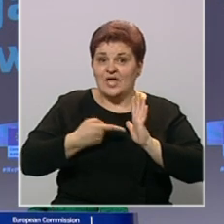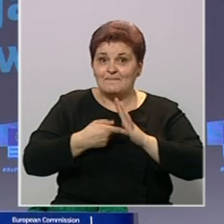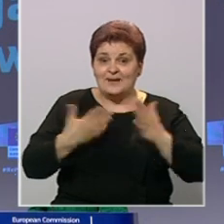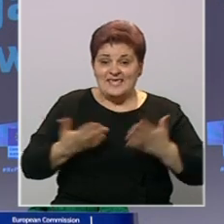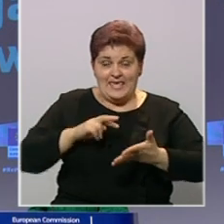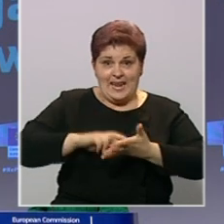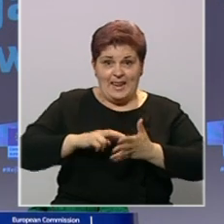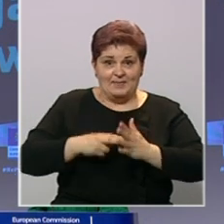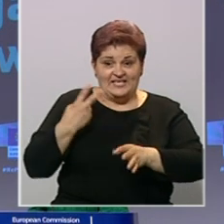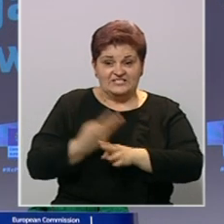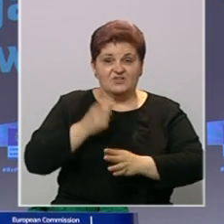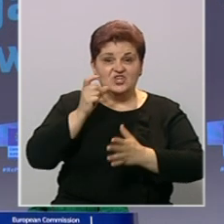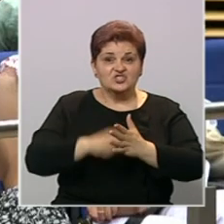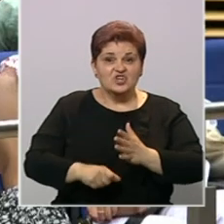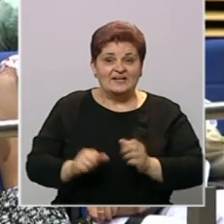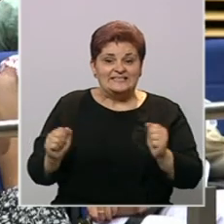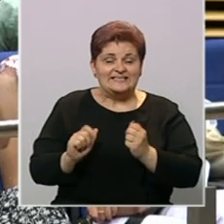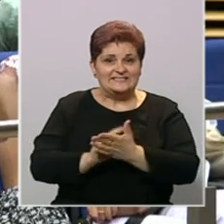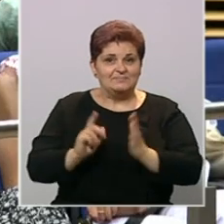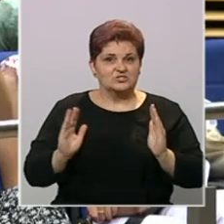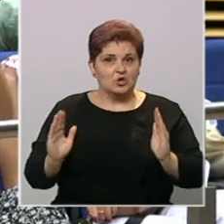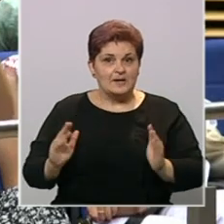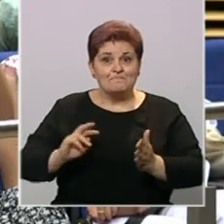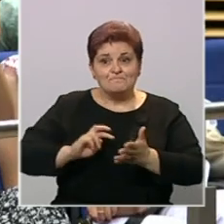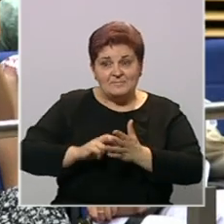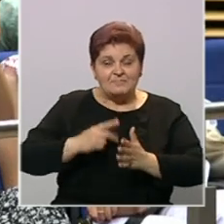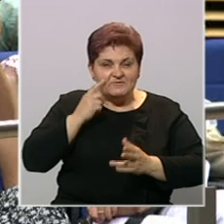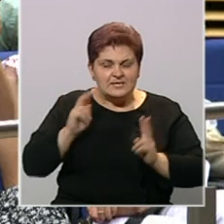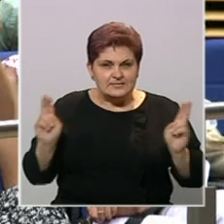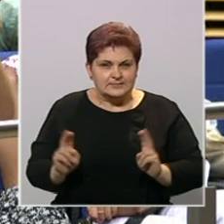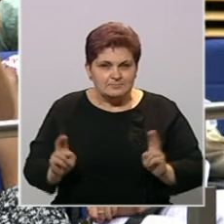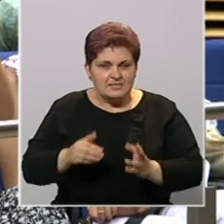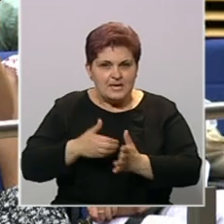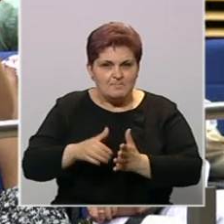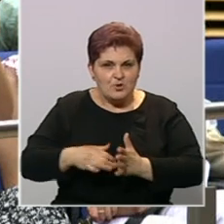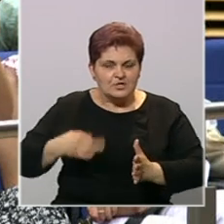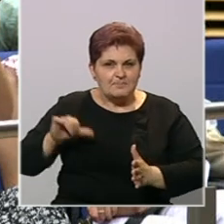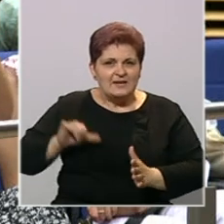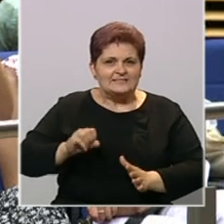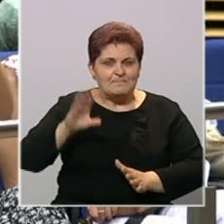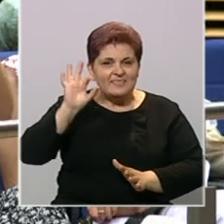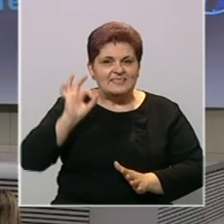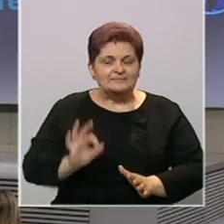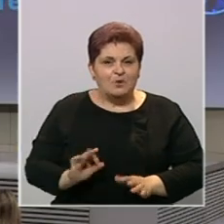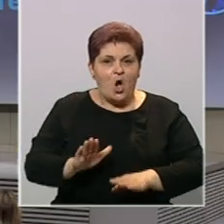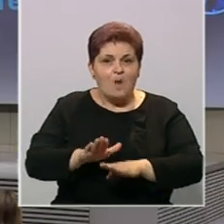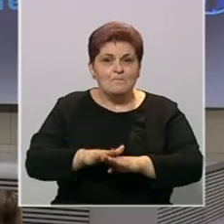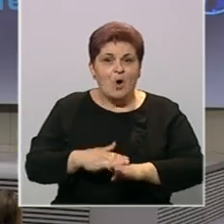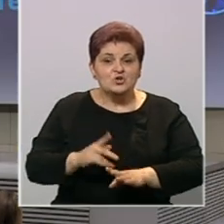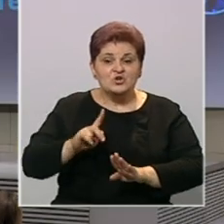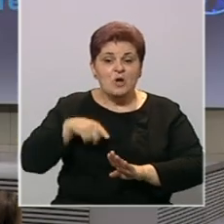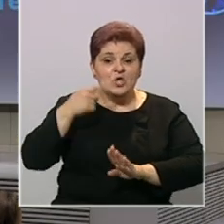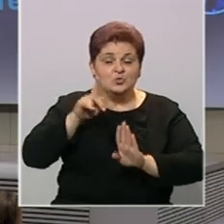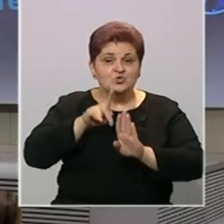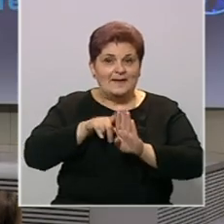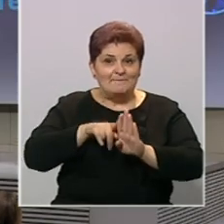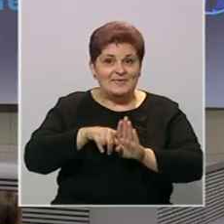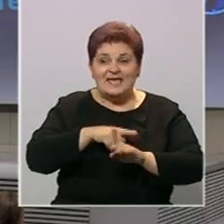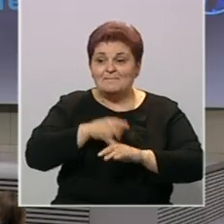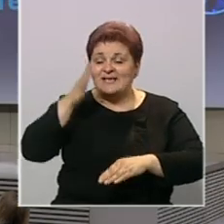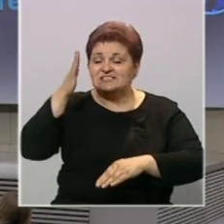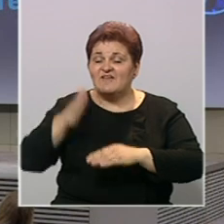hitan plan za zemlje članice za zimsku sezonu. Plan predviđa smanjenje potrošnje gasa za 15%, počevši od idućeg mjeseca, pa